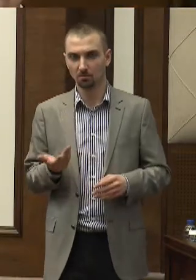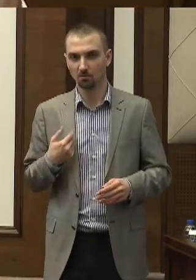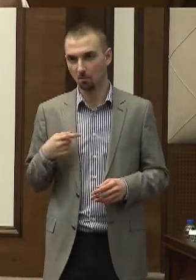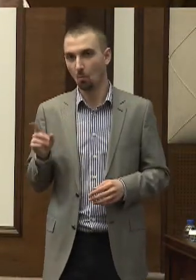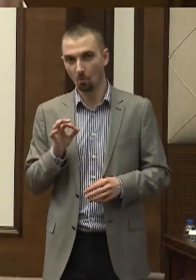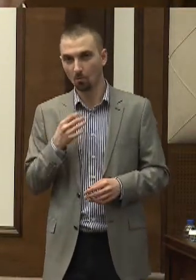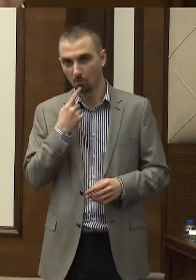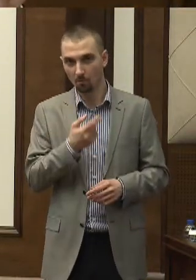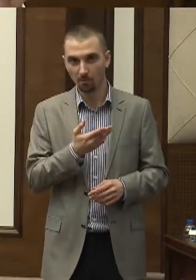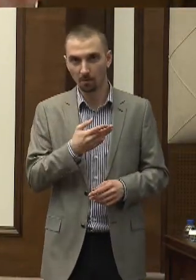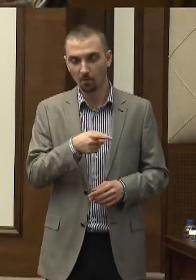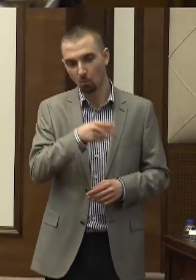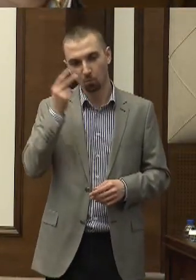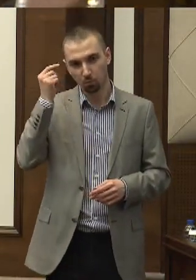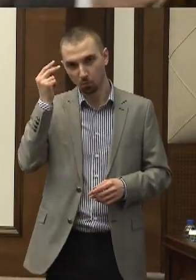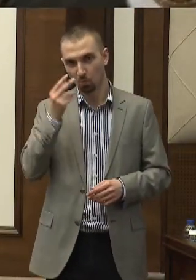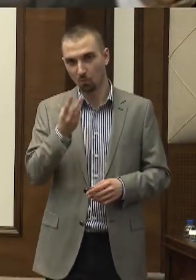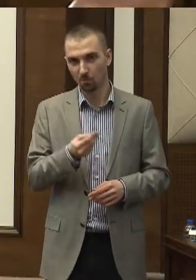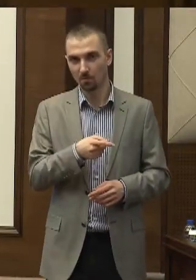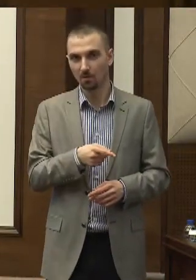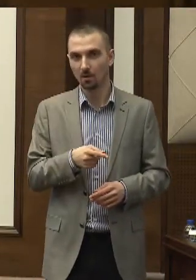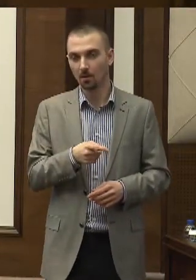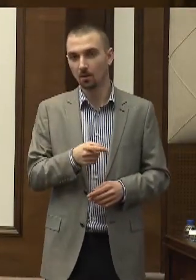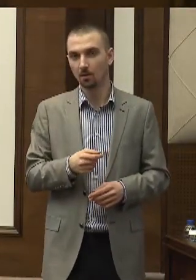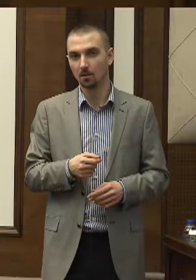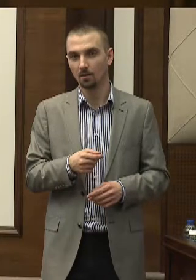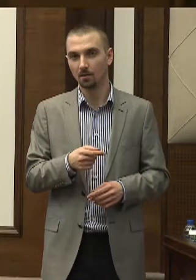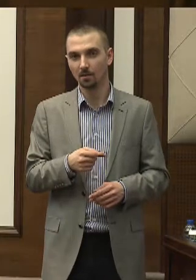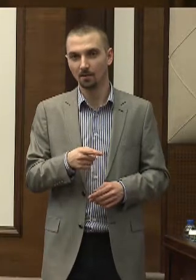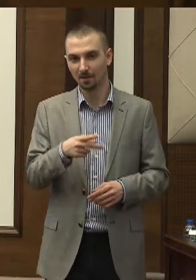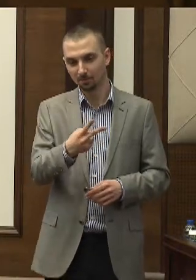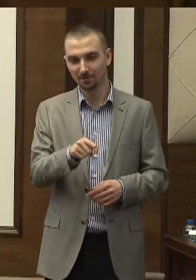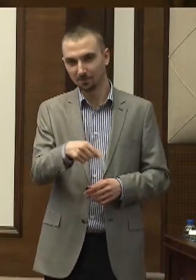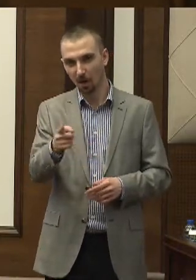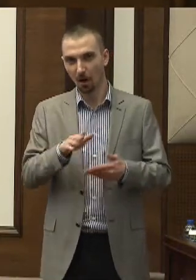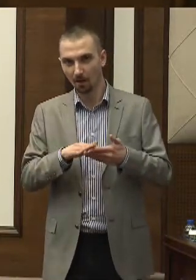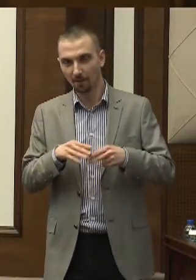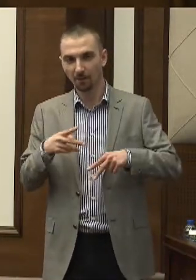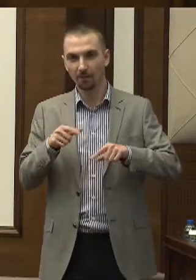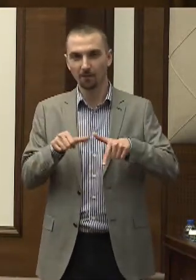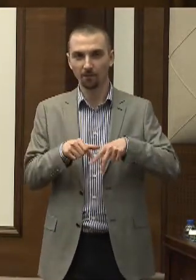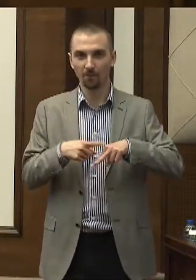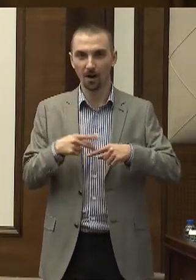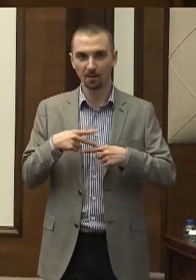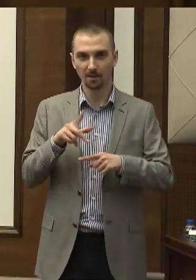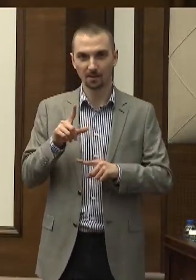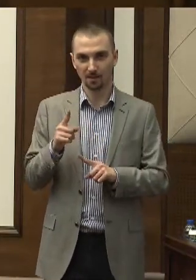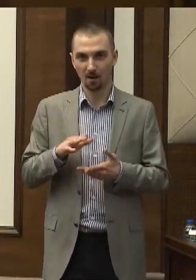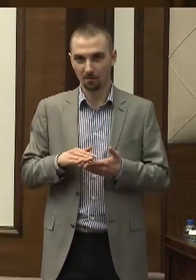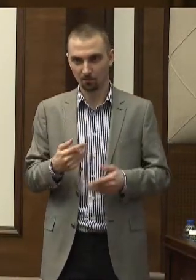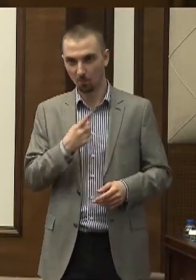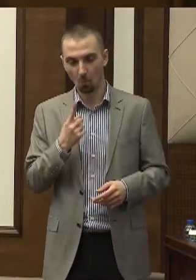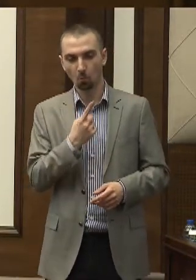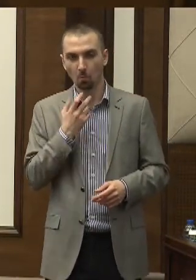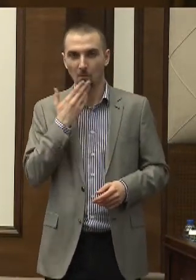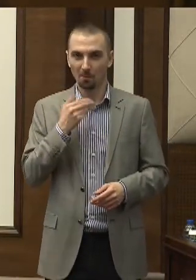söylerdim. Demek onu hatırlayamadılar. Senin yanındaki arkadaşının adı Fazlı, biz tanıyoruz. Niye onun ismini buraya verdiniz diye sorardım. Günahı yok, ona